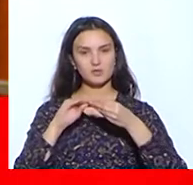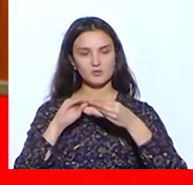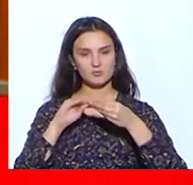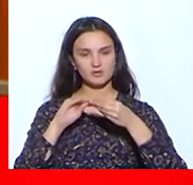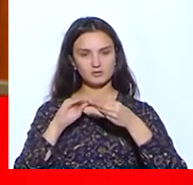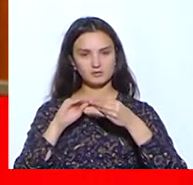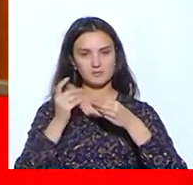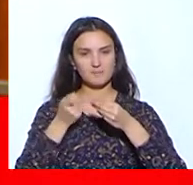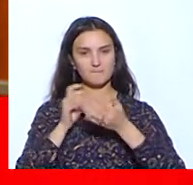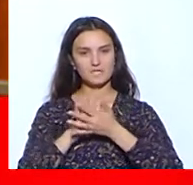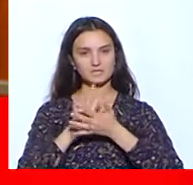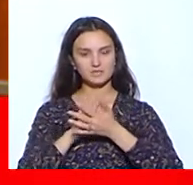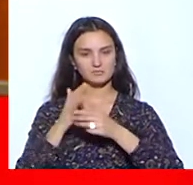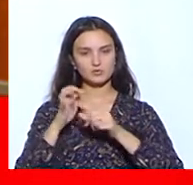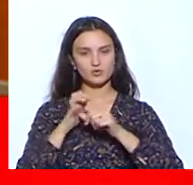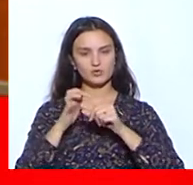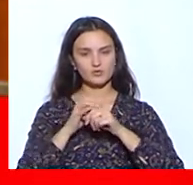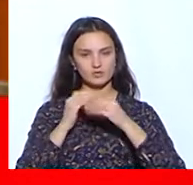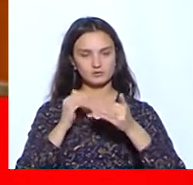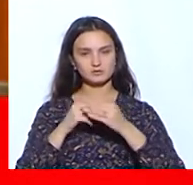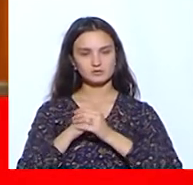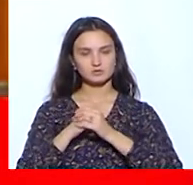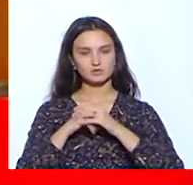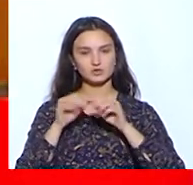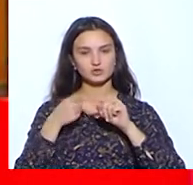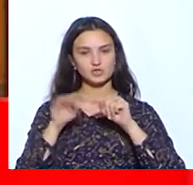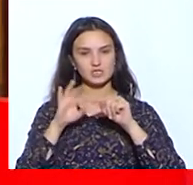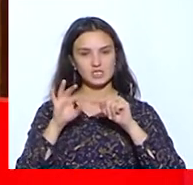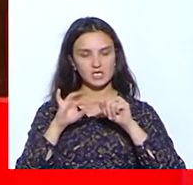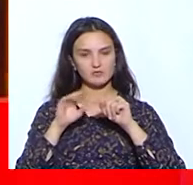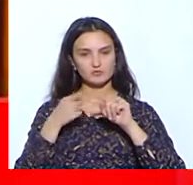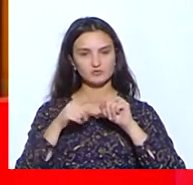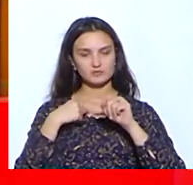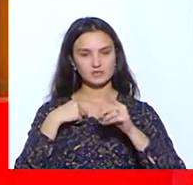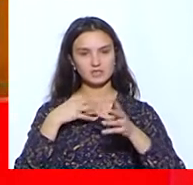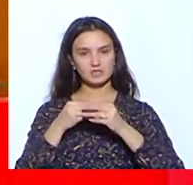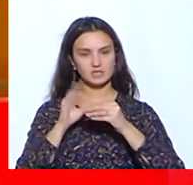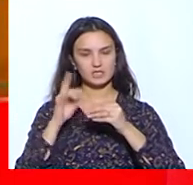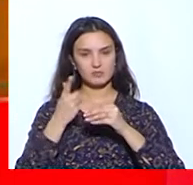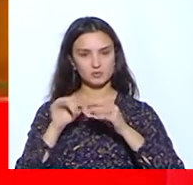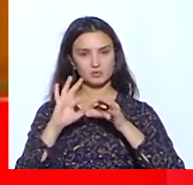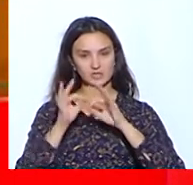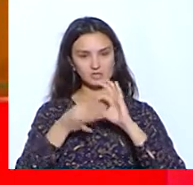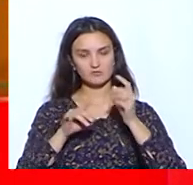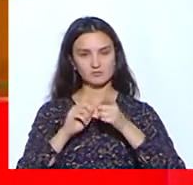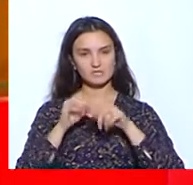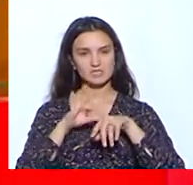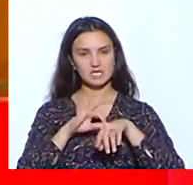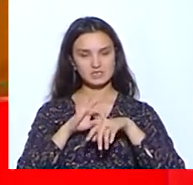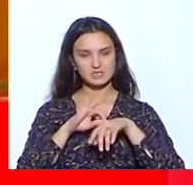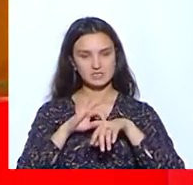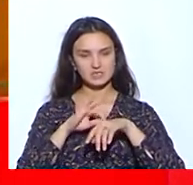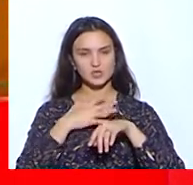მეგობარი ბაქტერიების სოკოვანი, ანუ სოკოების შესახებ, რომლებიც ჩვენთან ერთად არამარტო ნაწლავში, არამედ კანზე,